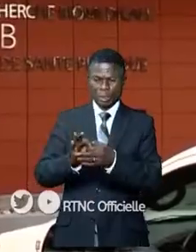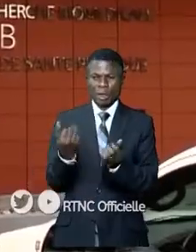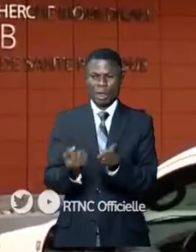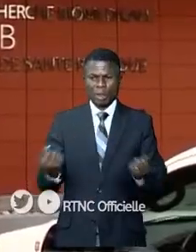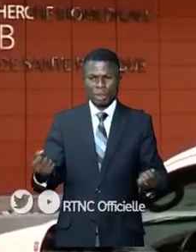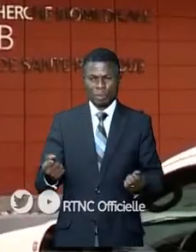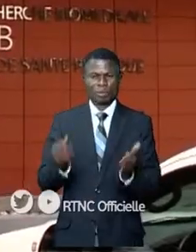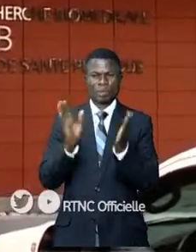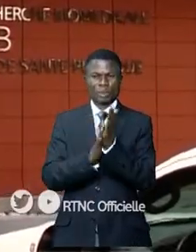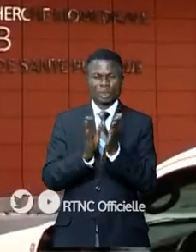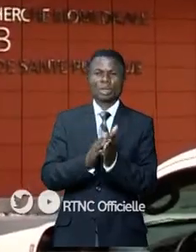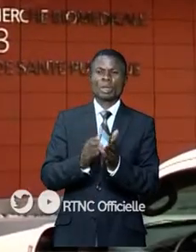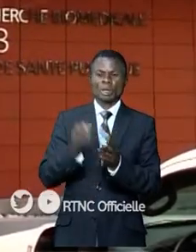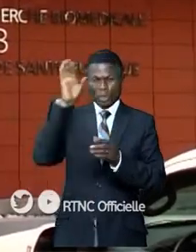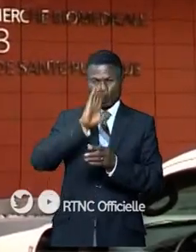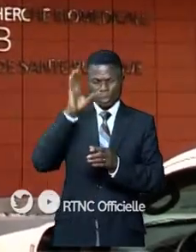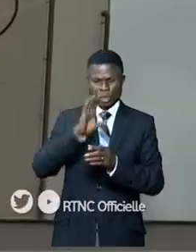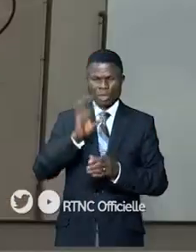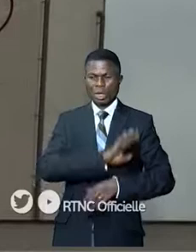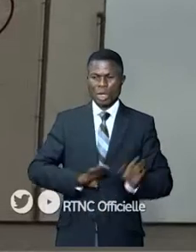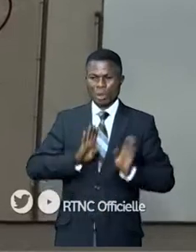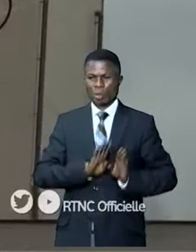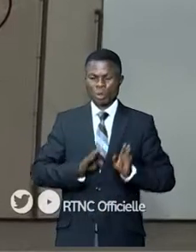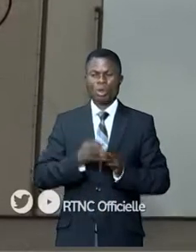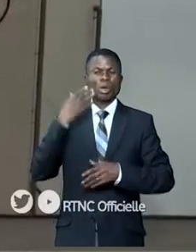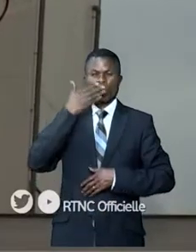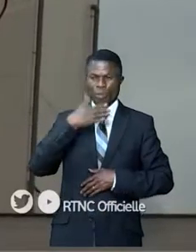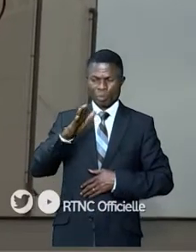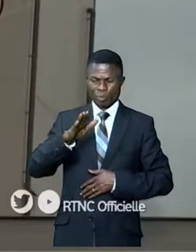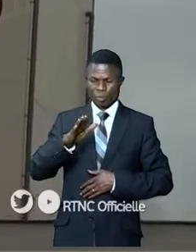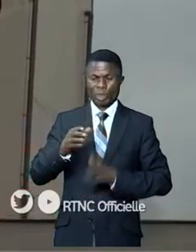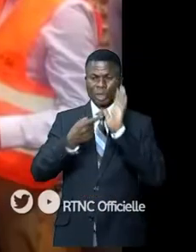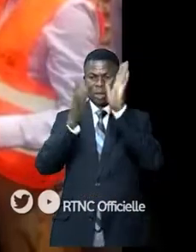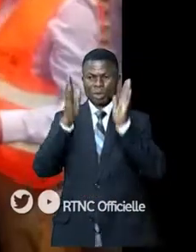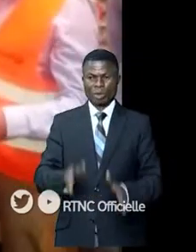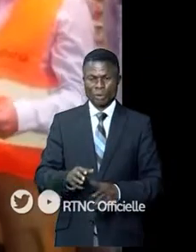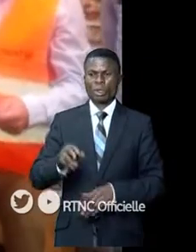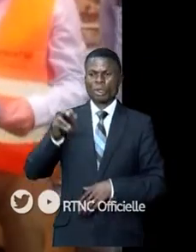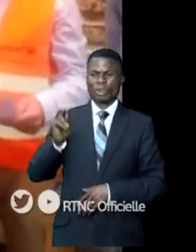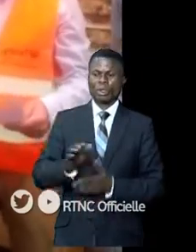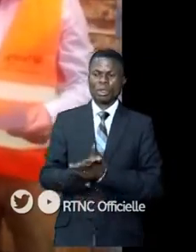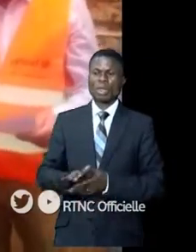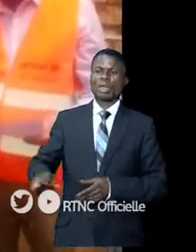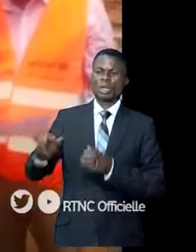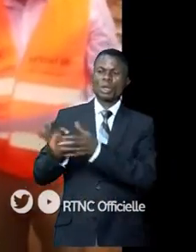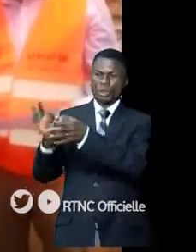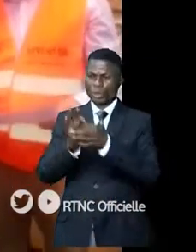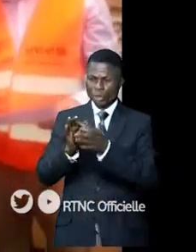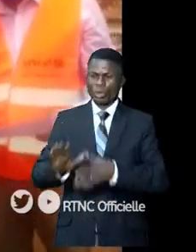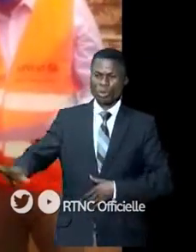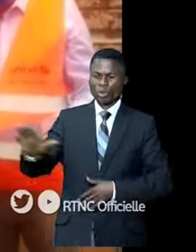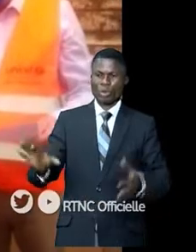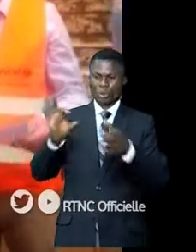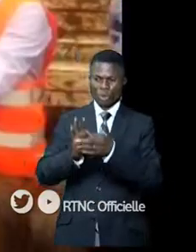à l'Institut national des recherches biomédicales INERB. C'est le représentant de l'UNICEF, Edouard Bedbeder, qui